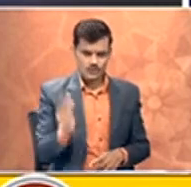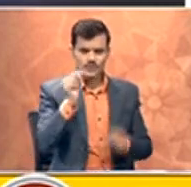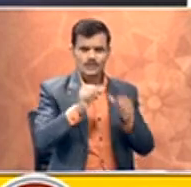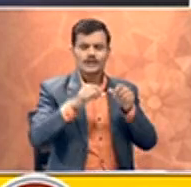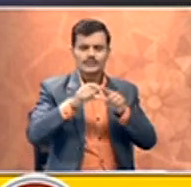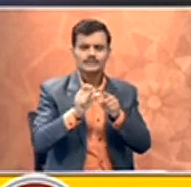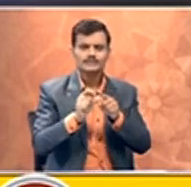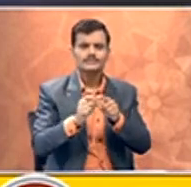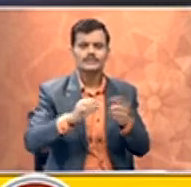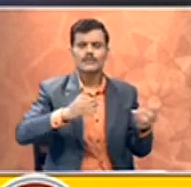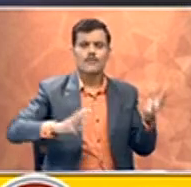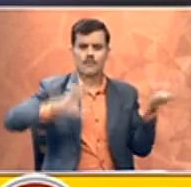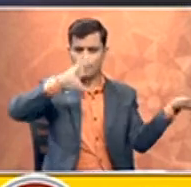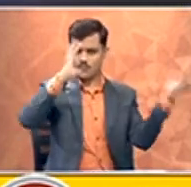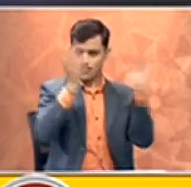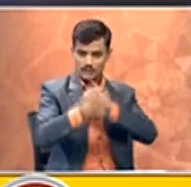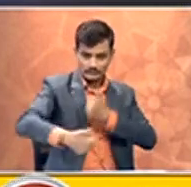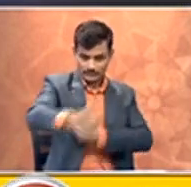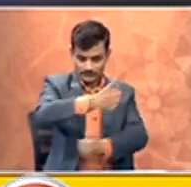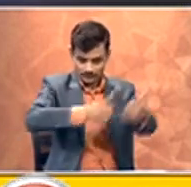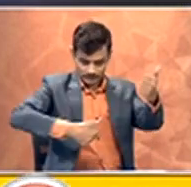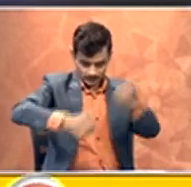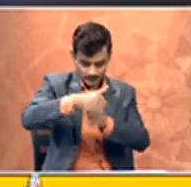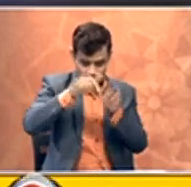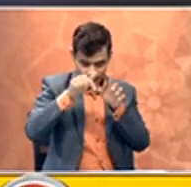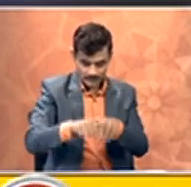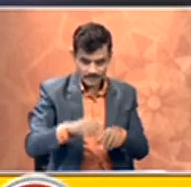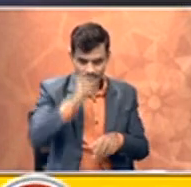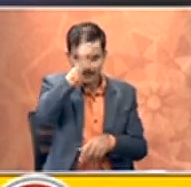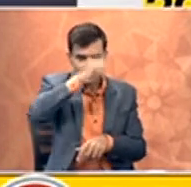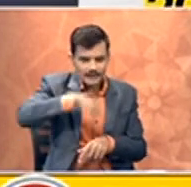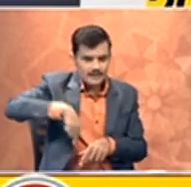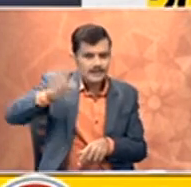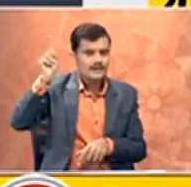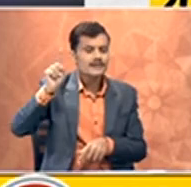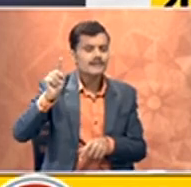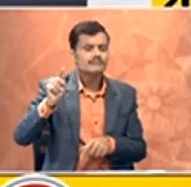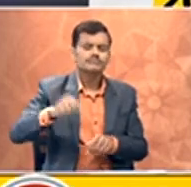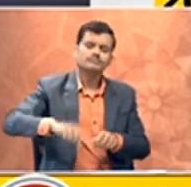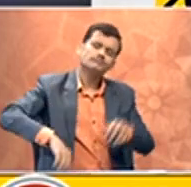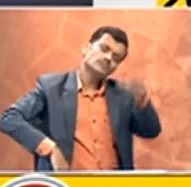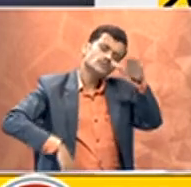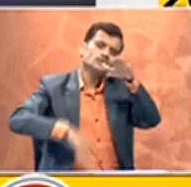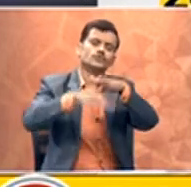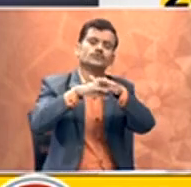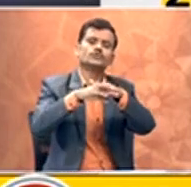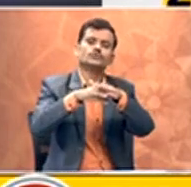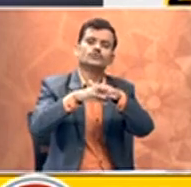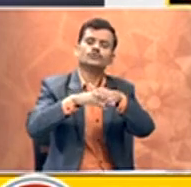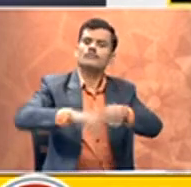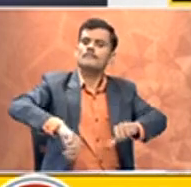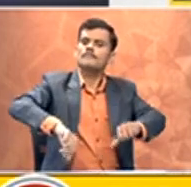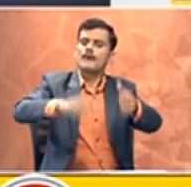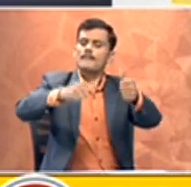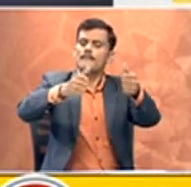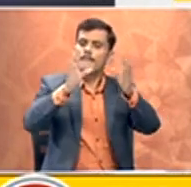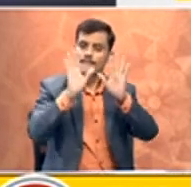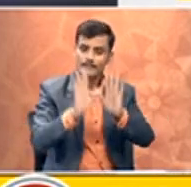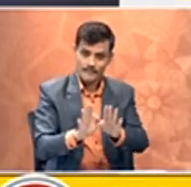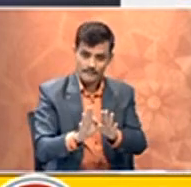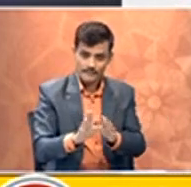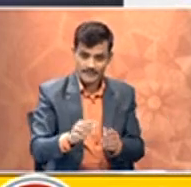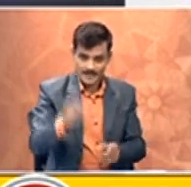थे। इन खेलों में इस बार भारत की बेस्ट एवर परफॉर्मेंस रही है।